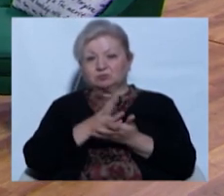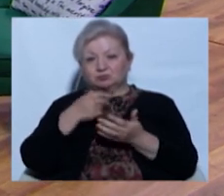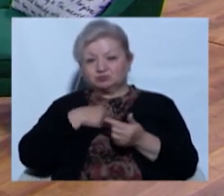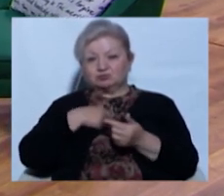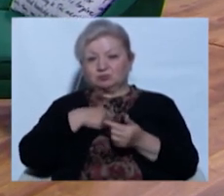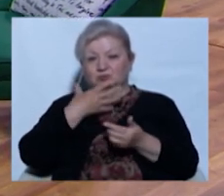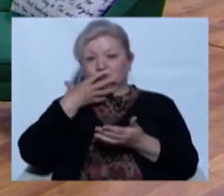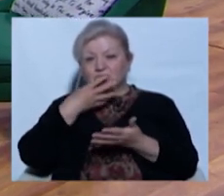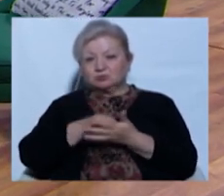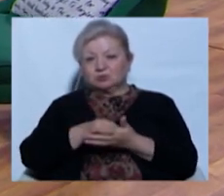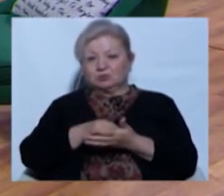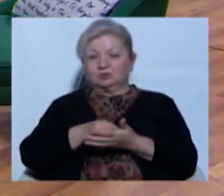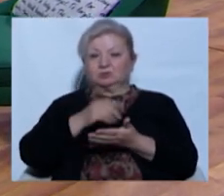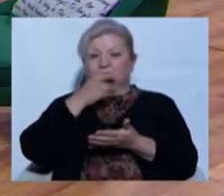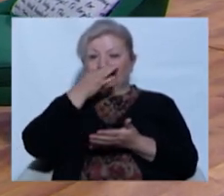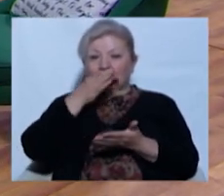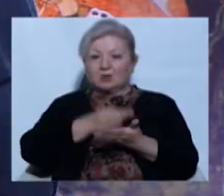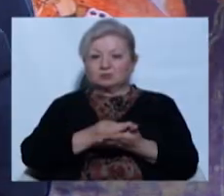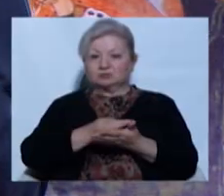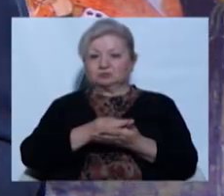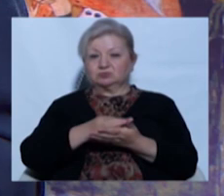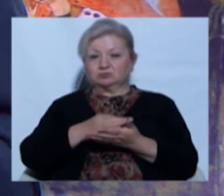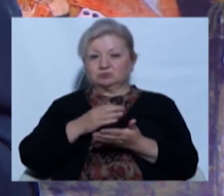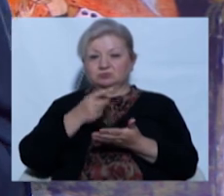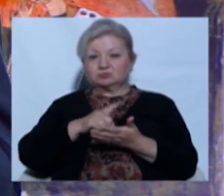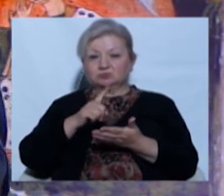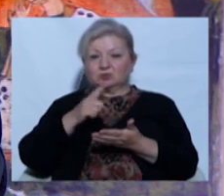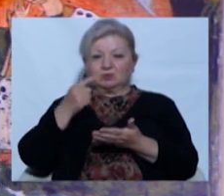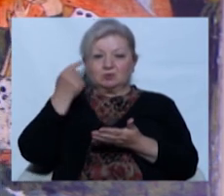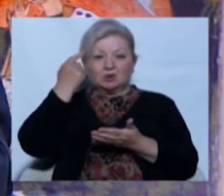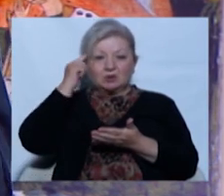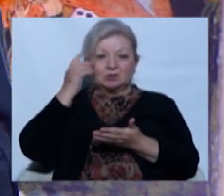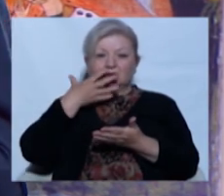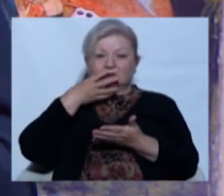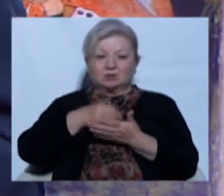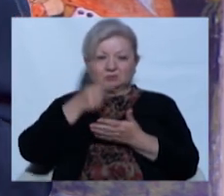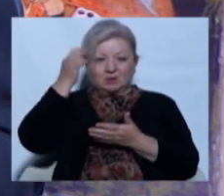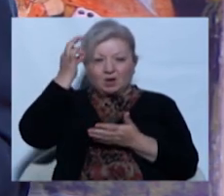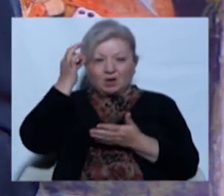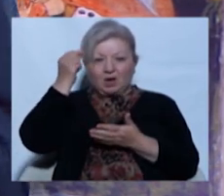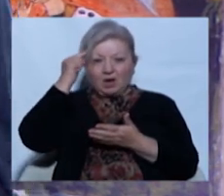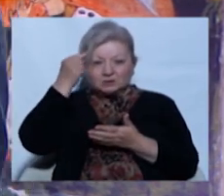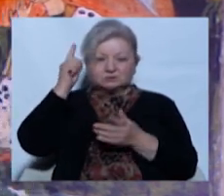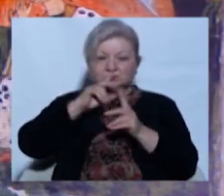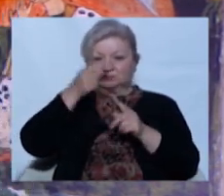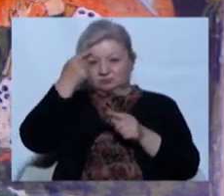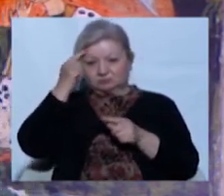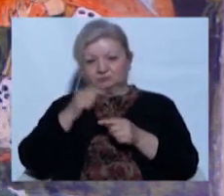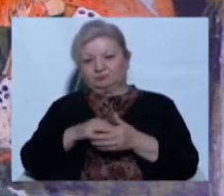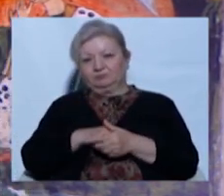ჩვენი პასუხები დავასაბუთოთ და რაღაცნაირად დავამტკიცოთ რაღაცნაირად მყარი არგუმენტებით, ლოგიკური